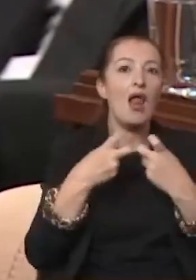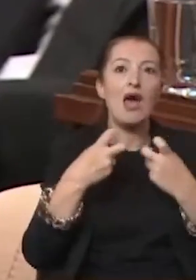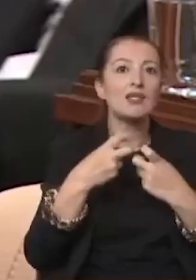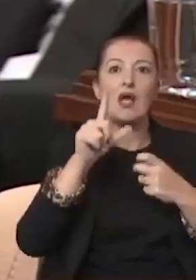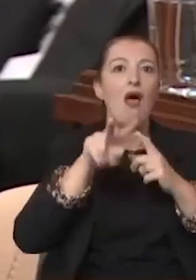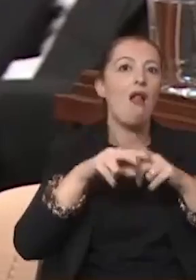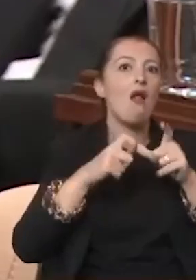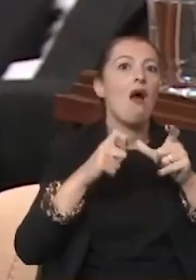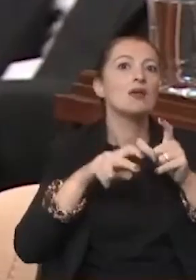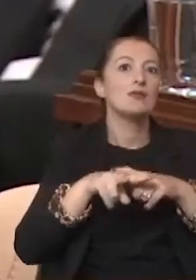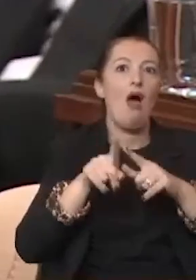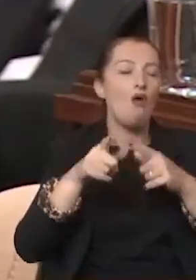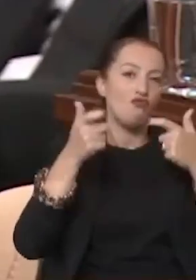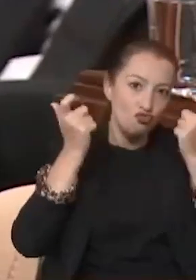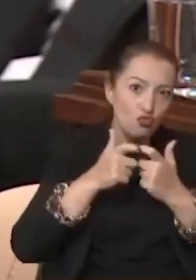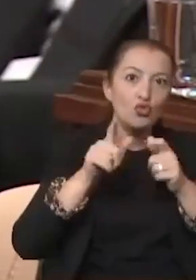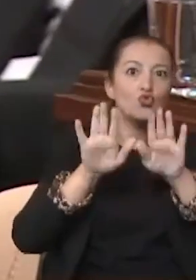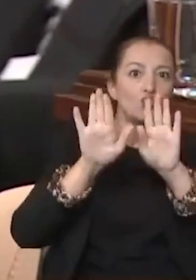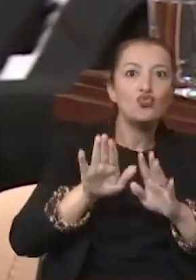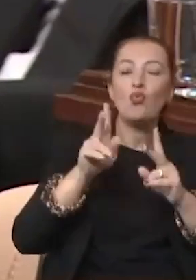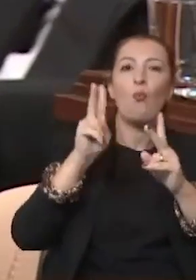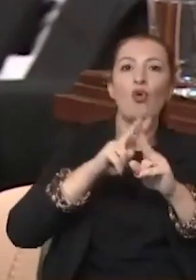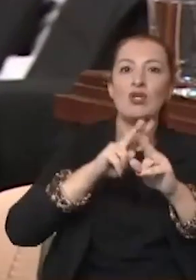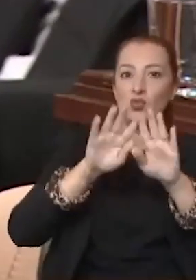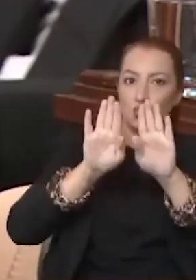sorumlu. Durduran narkotik polisleri de sorumlu.